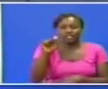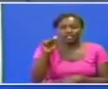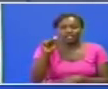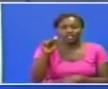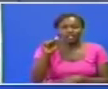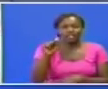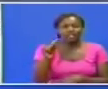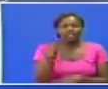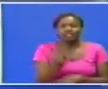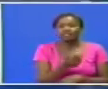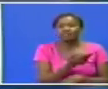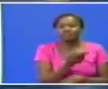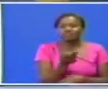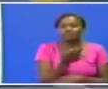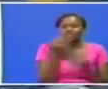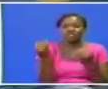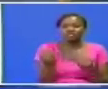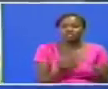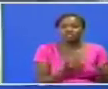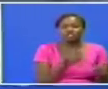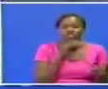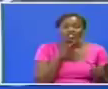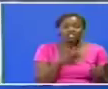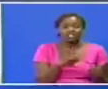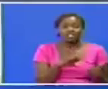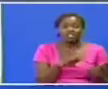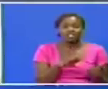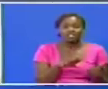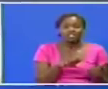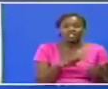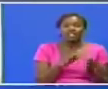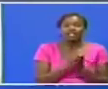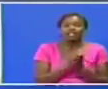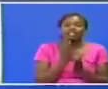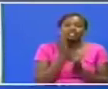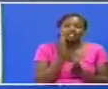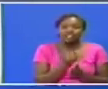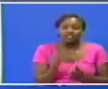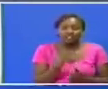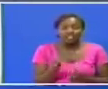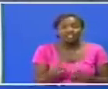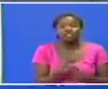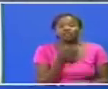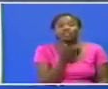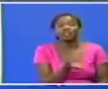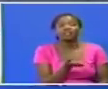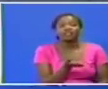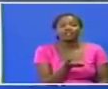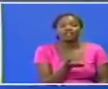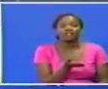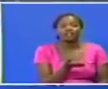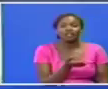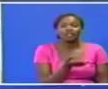That is Kevin and that is Kennedy. Na pia babu yao wako hapa, mzee